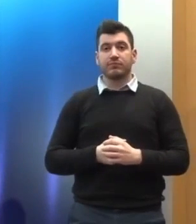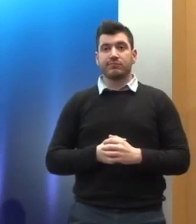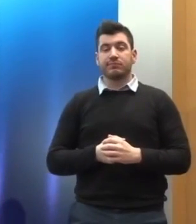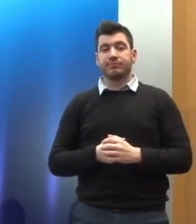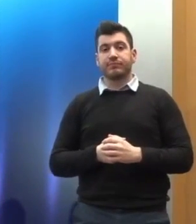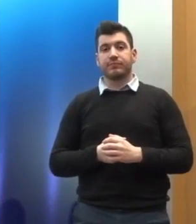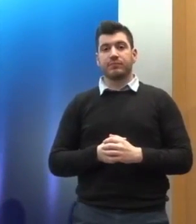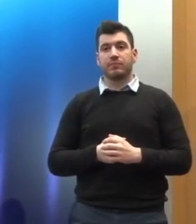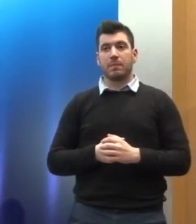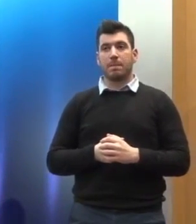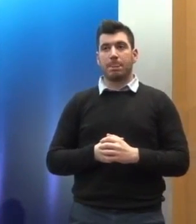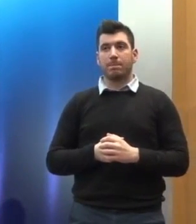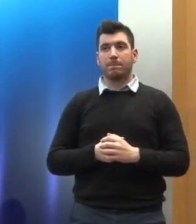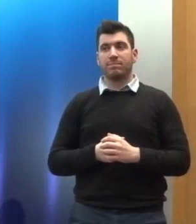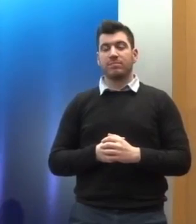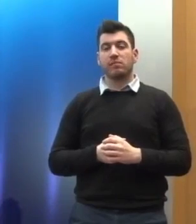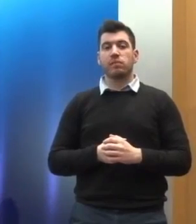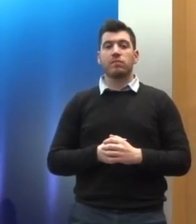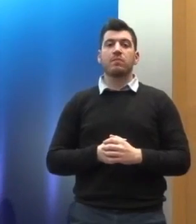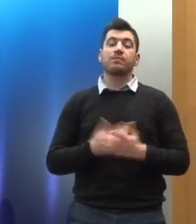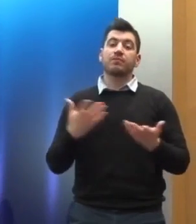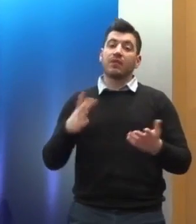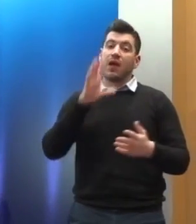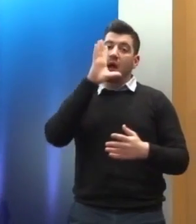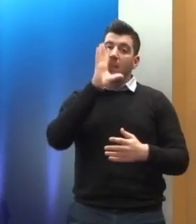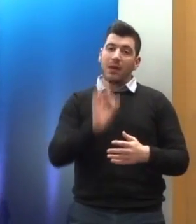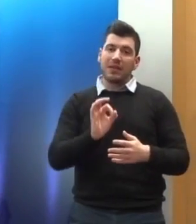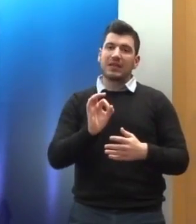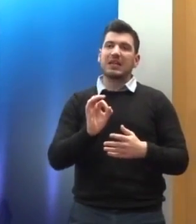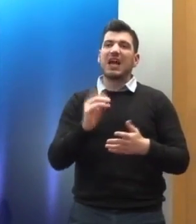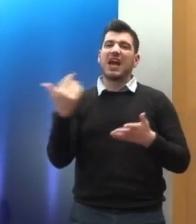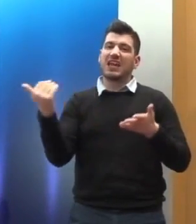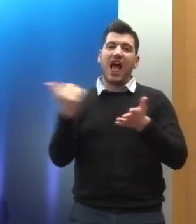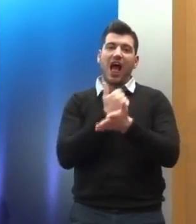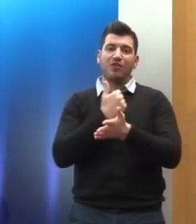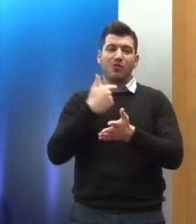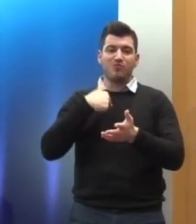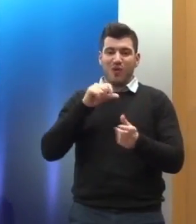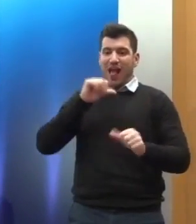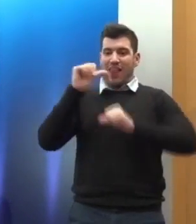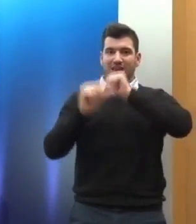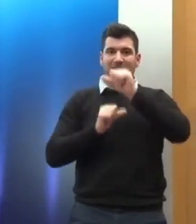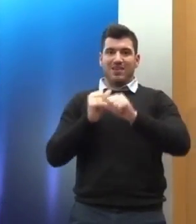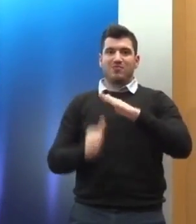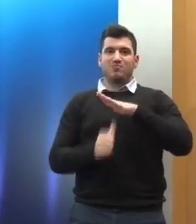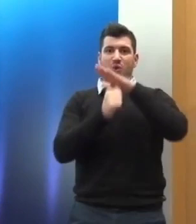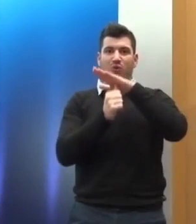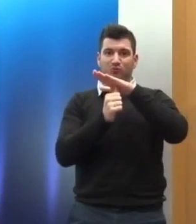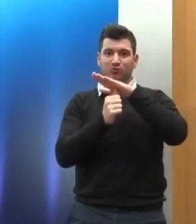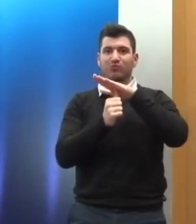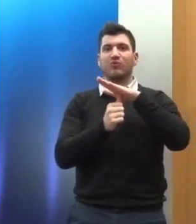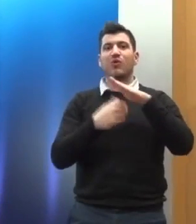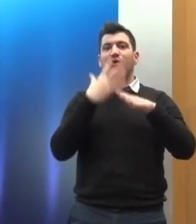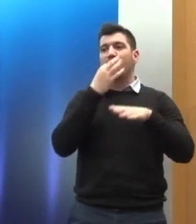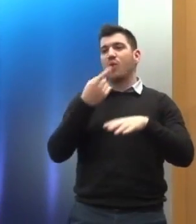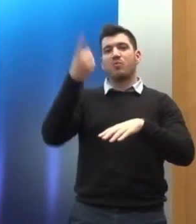κάποιος να διαδέχεται στην Προεδρία ενός πάνελ, έστω και αν είναι διαφορετικό, το μόνιμο αντιπρόσωπό μας στο Συμβούλιο